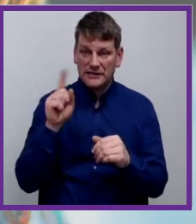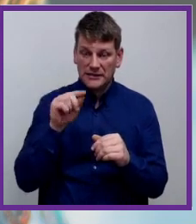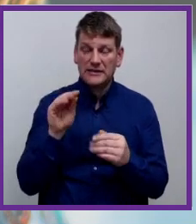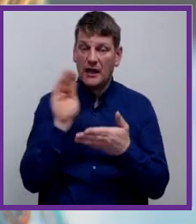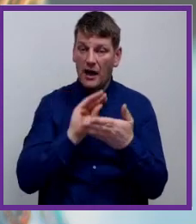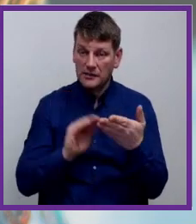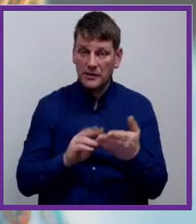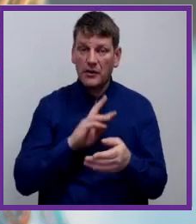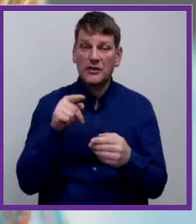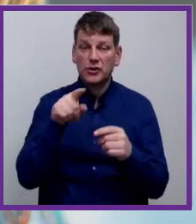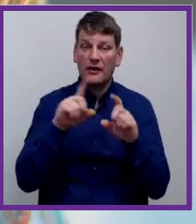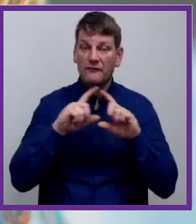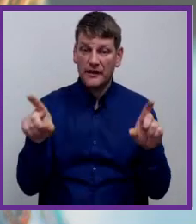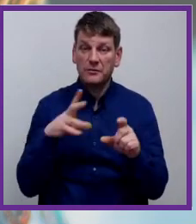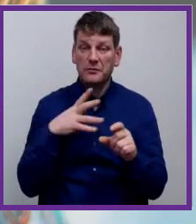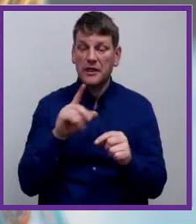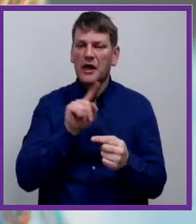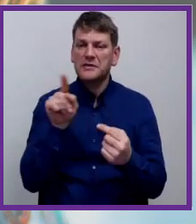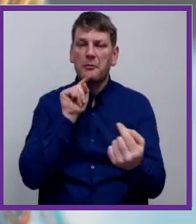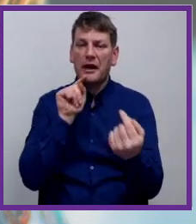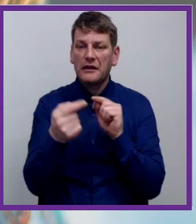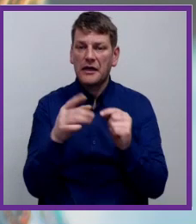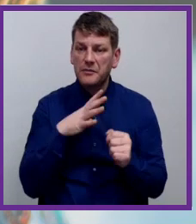šajā filmā kontroversiāls bija tieši